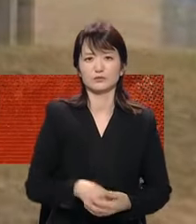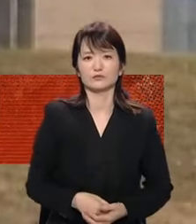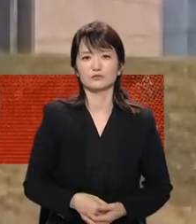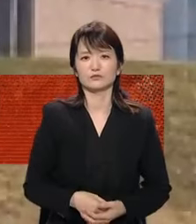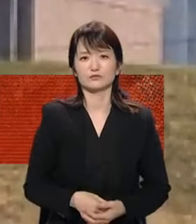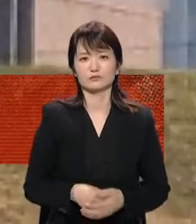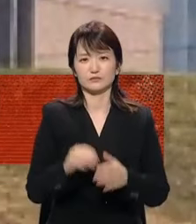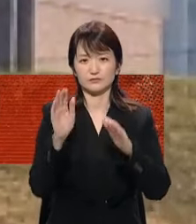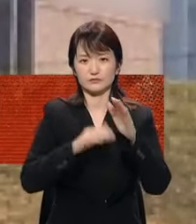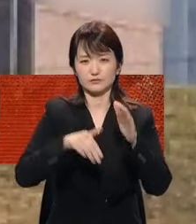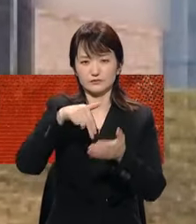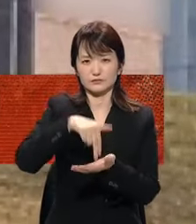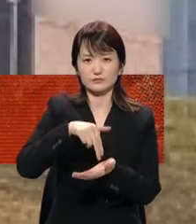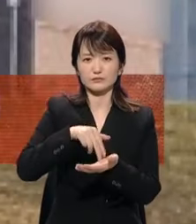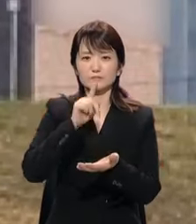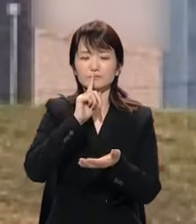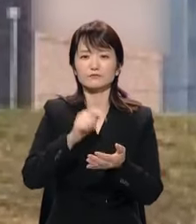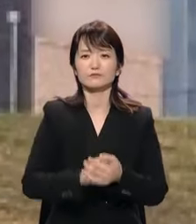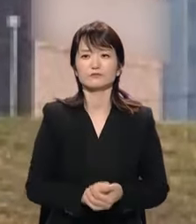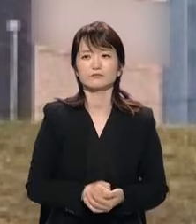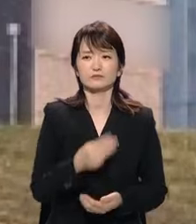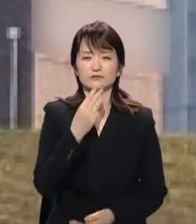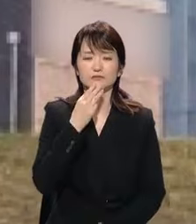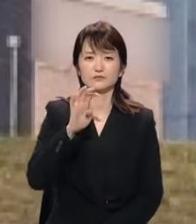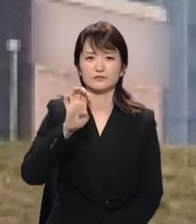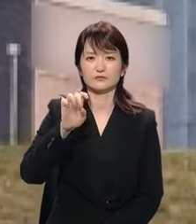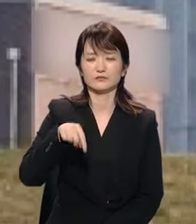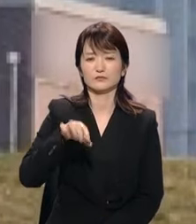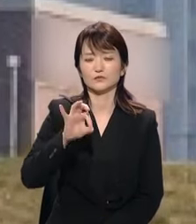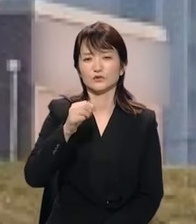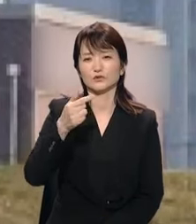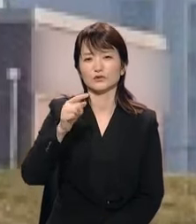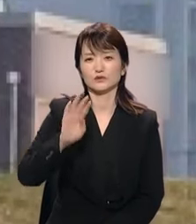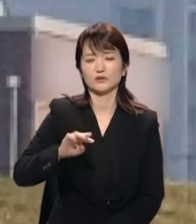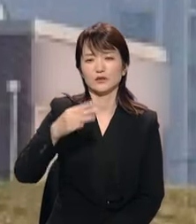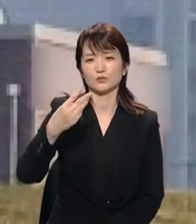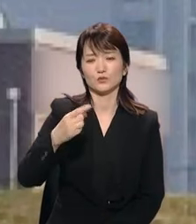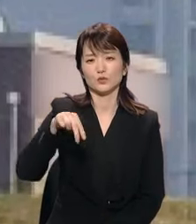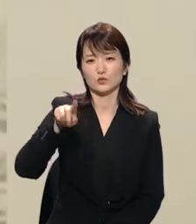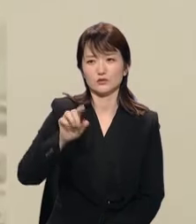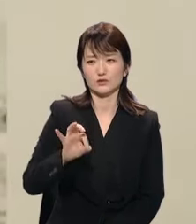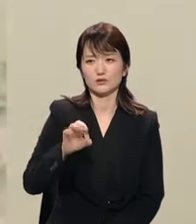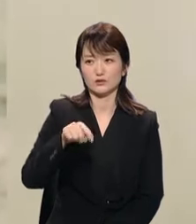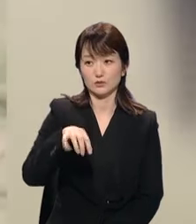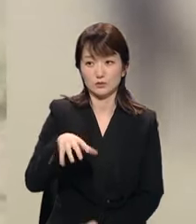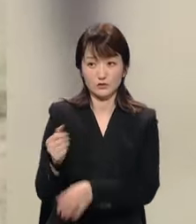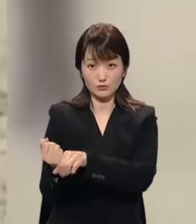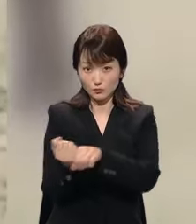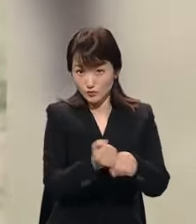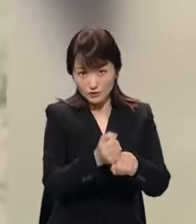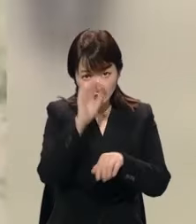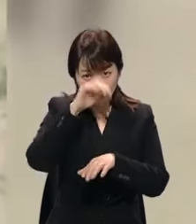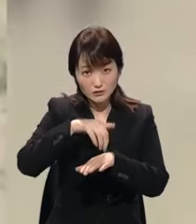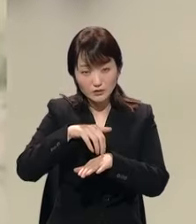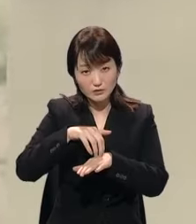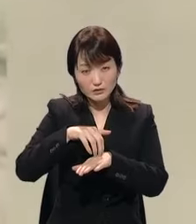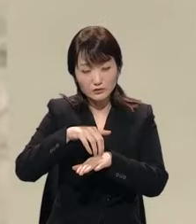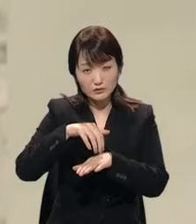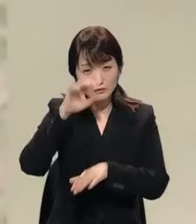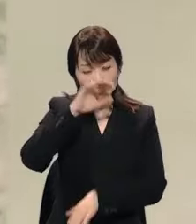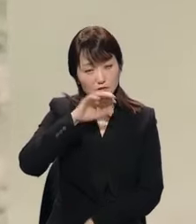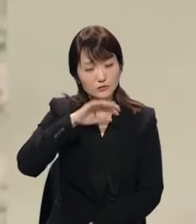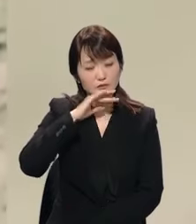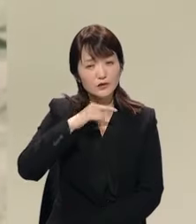정식 명칭은 서울 풍납동 토성 풍납 토성인 저기서 지금 골프 연습을 하다 한 60대로 추정되는